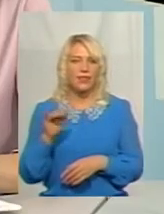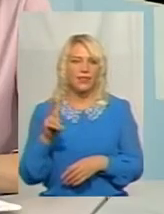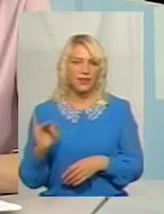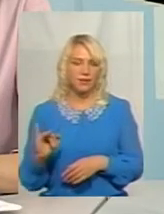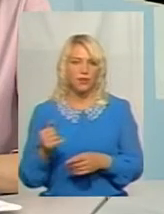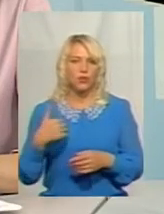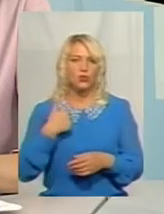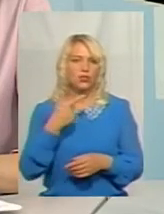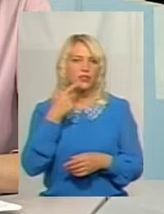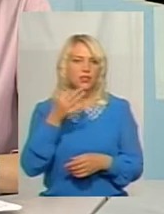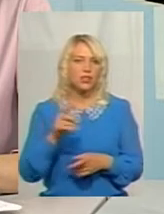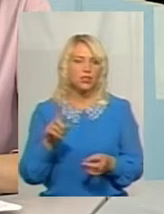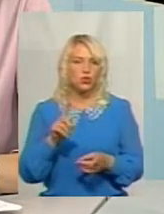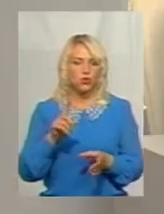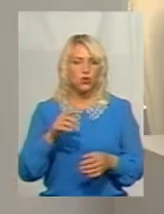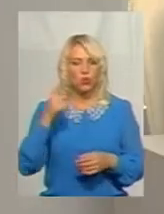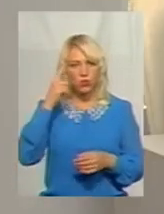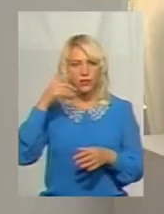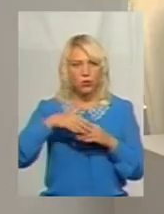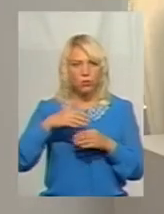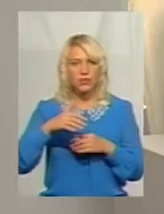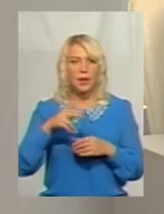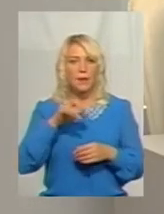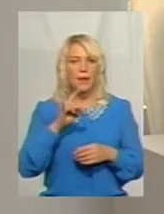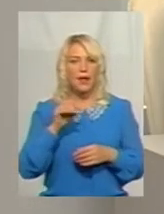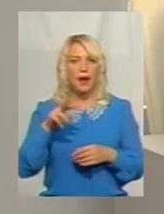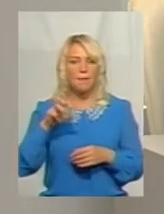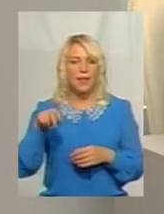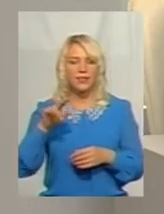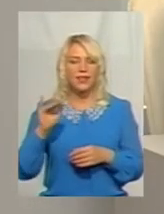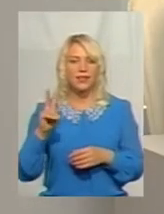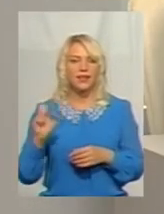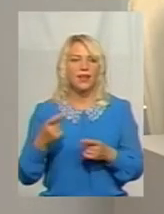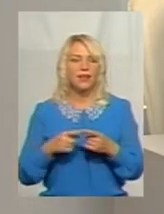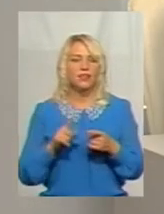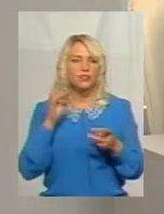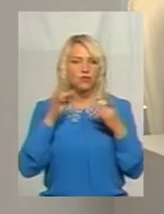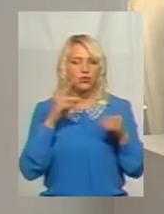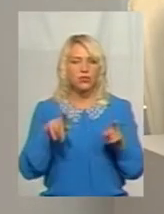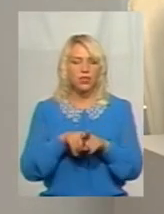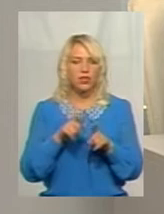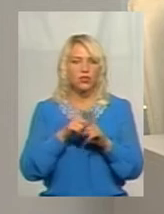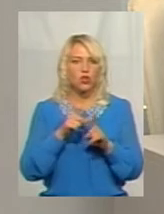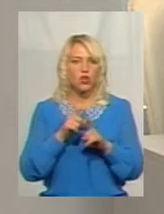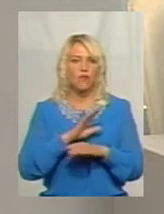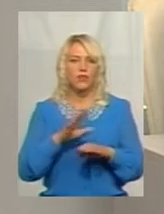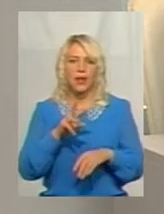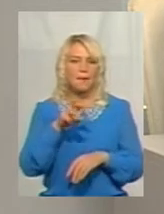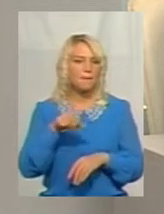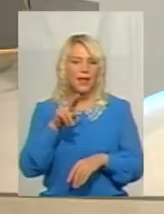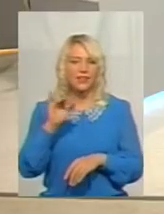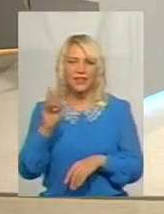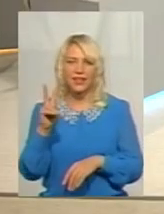що в свідомості багатьох людей парамедики – це звучить як щось таке, що це не медики,